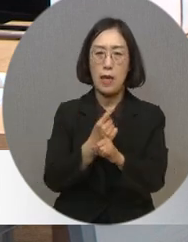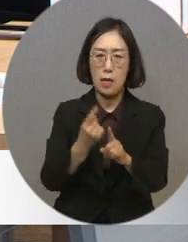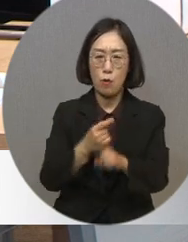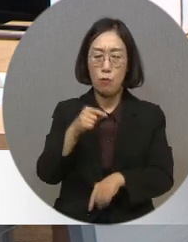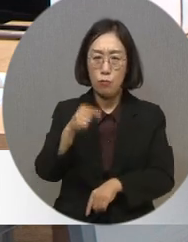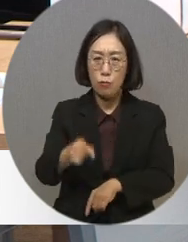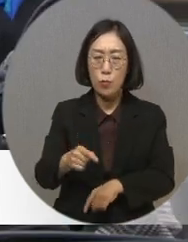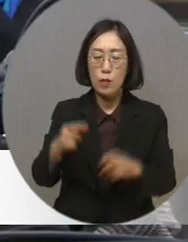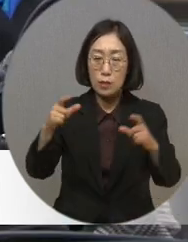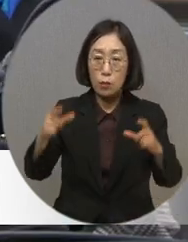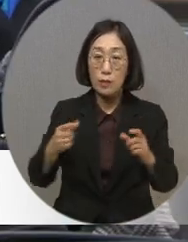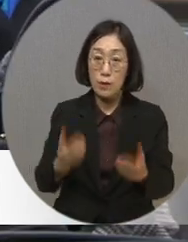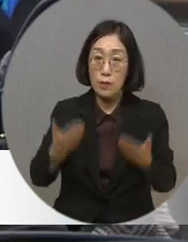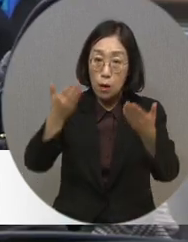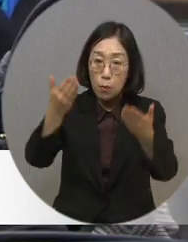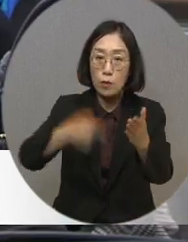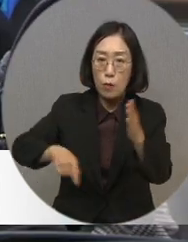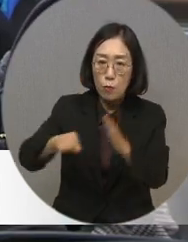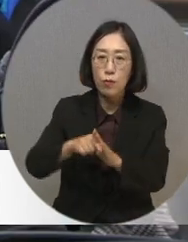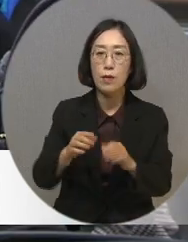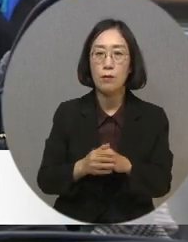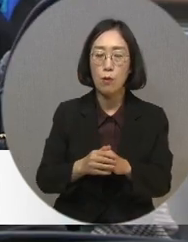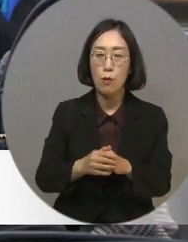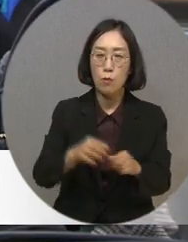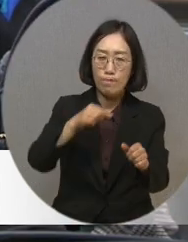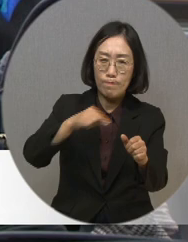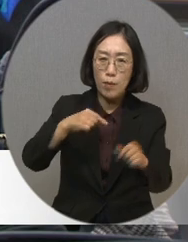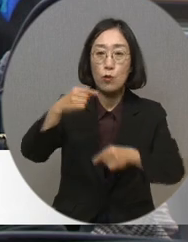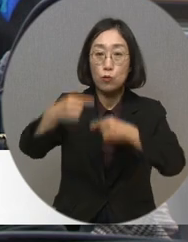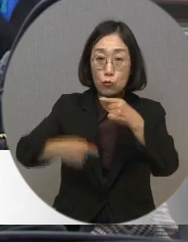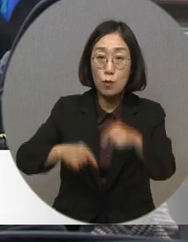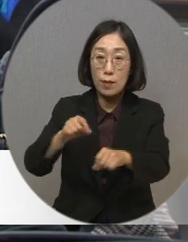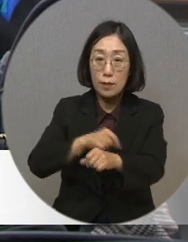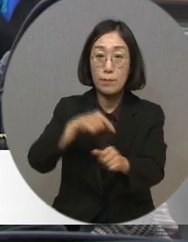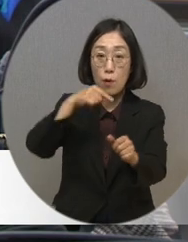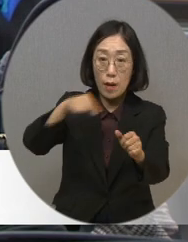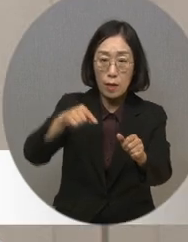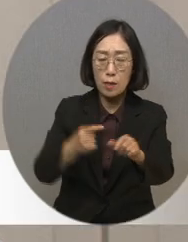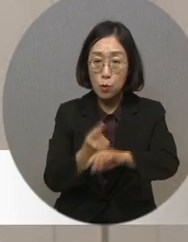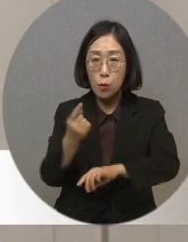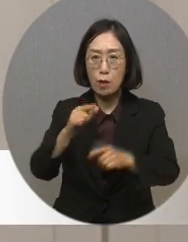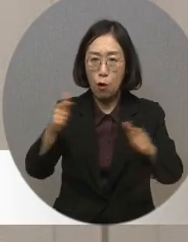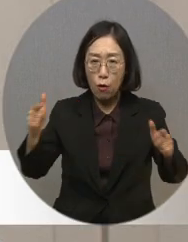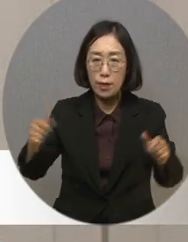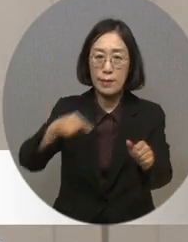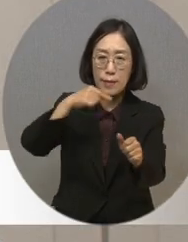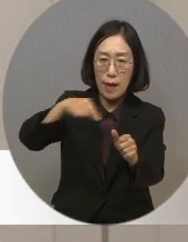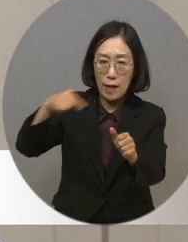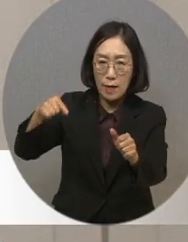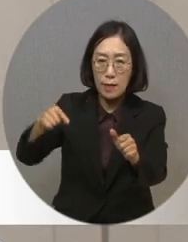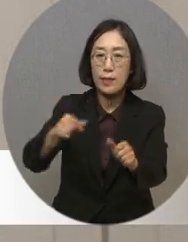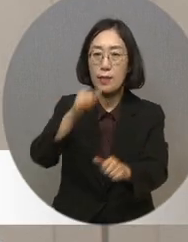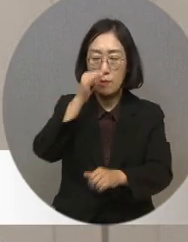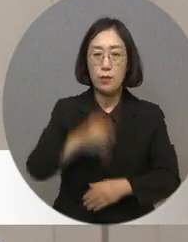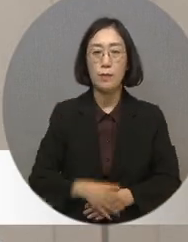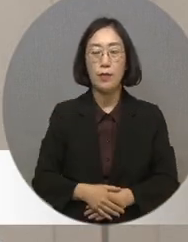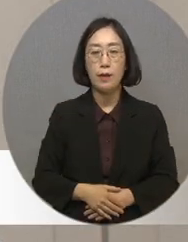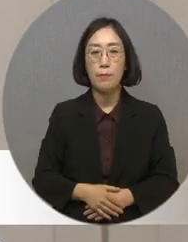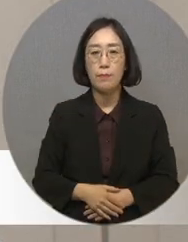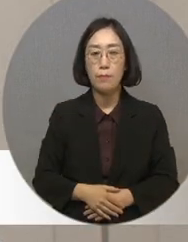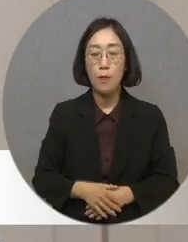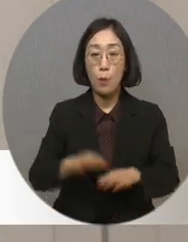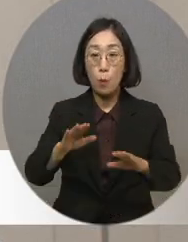봉사에 초점을 두고 지난 한 해 동안 수화 특강 등 여러 강의들을 정기적으로 수강해 왔습니다.